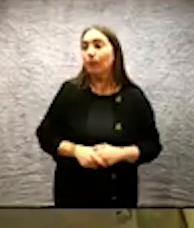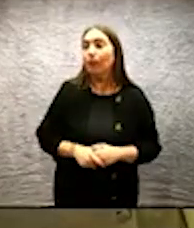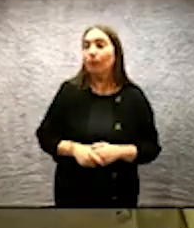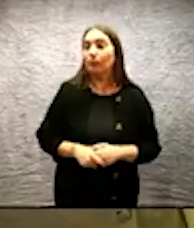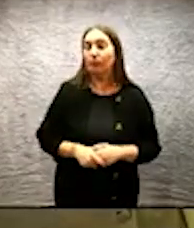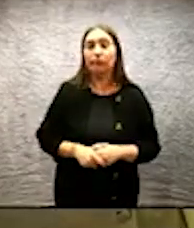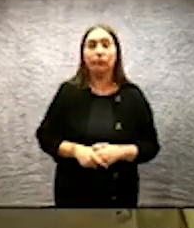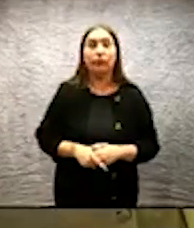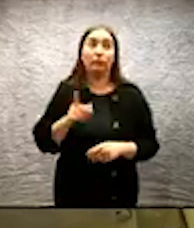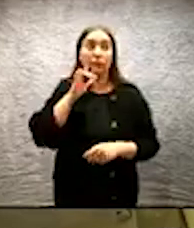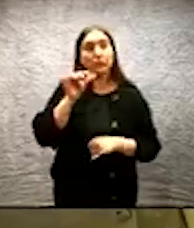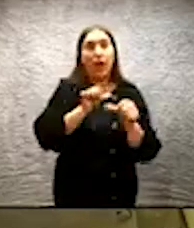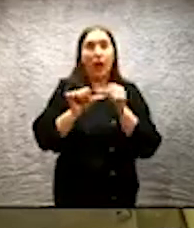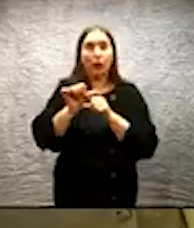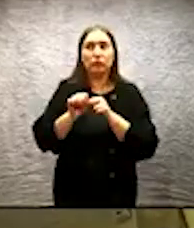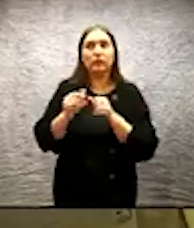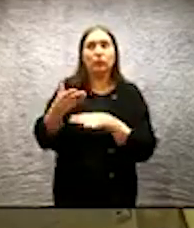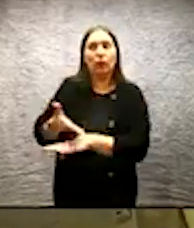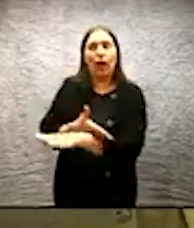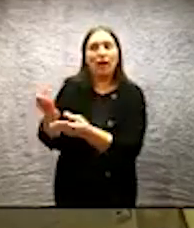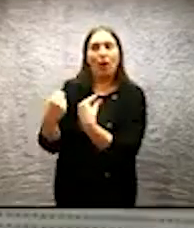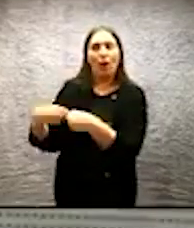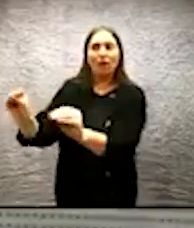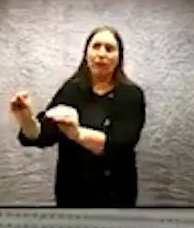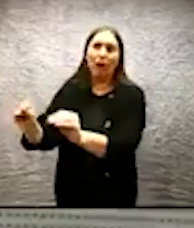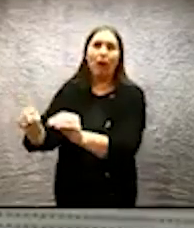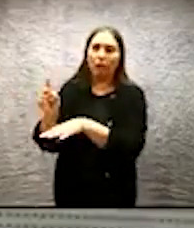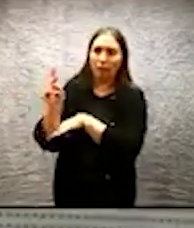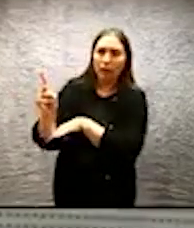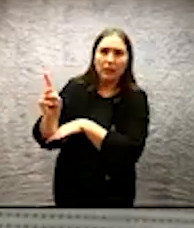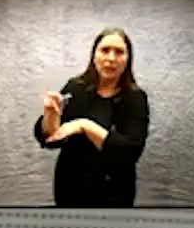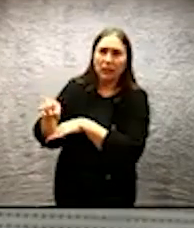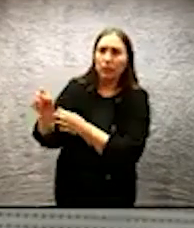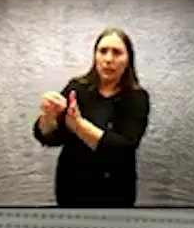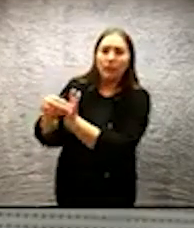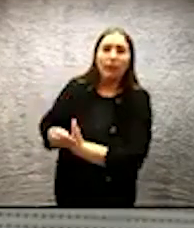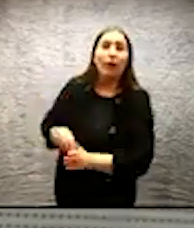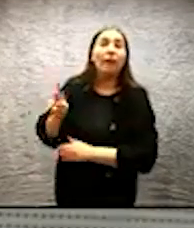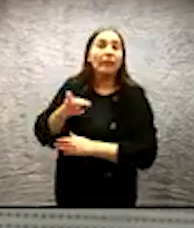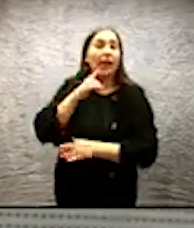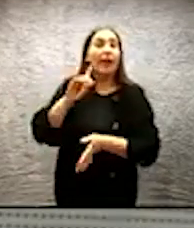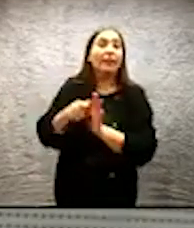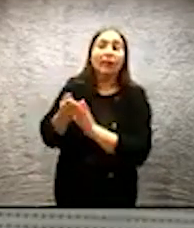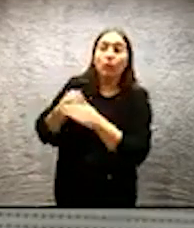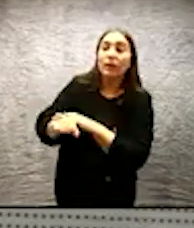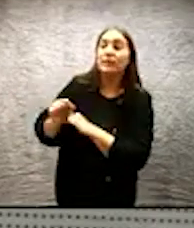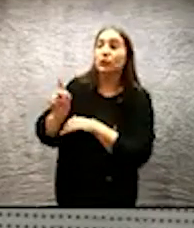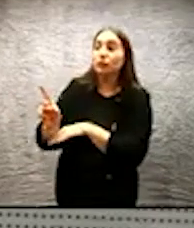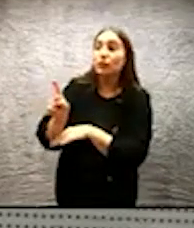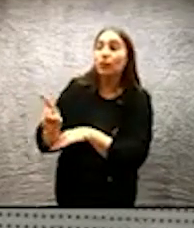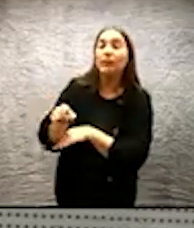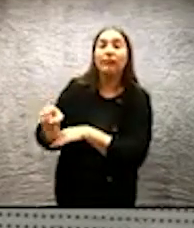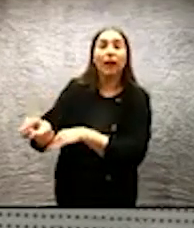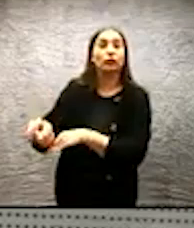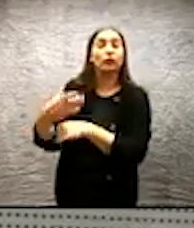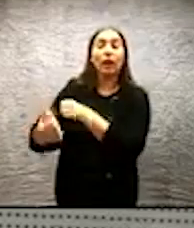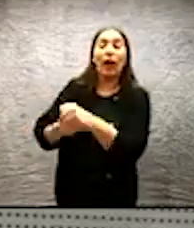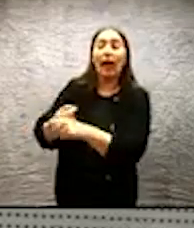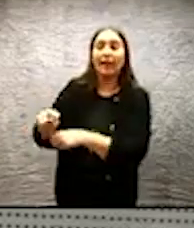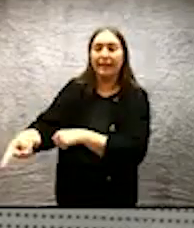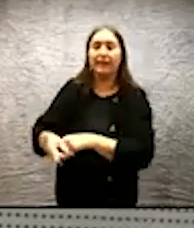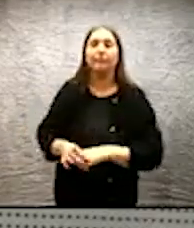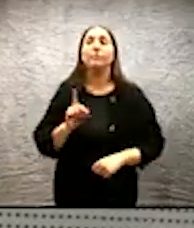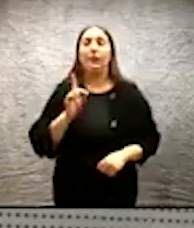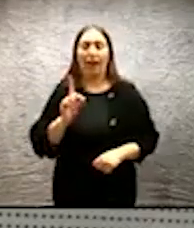on l'a relevé avant qu'il parle. Parce qu'en général, quand on achète une auto, on regarde l'année, la date de naissance et le kilométrage. Merci. Alors l'achat a été